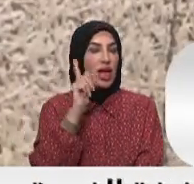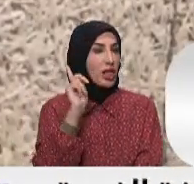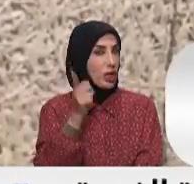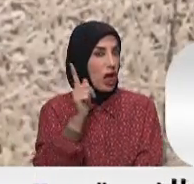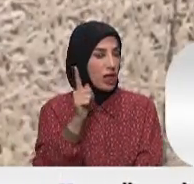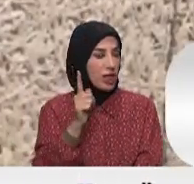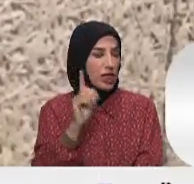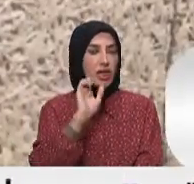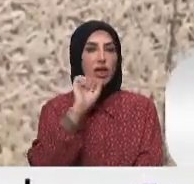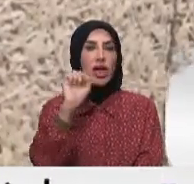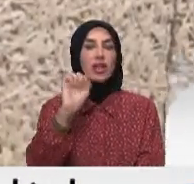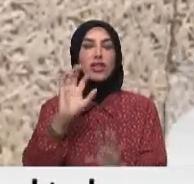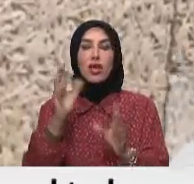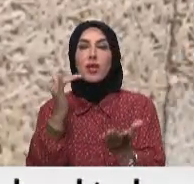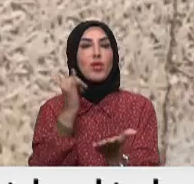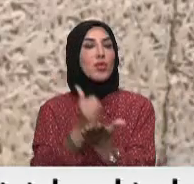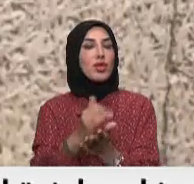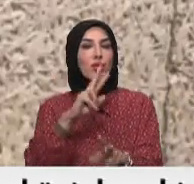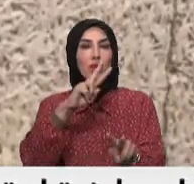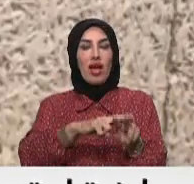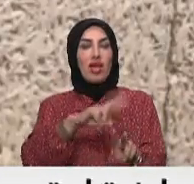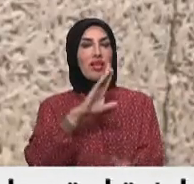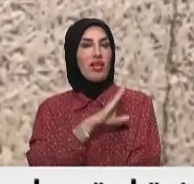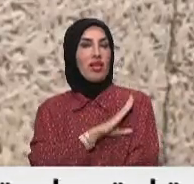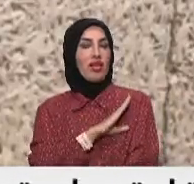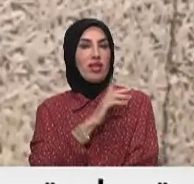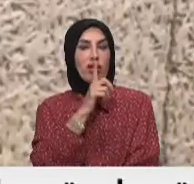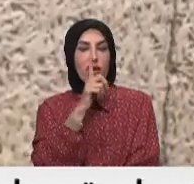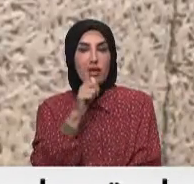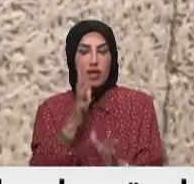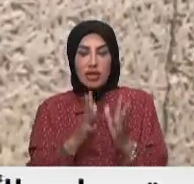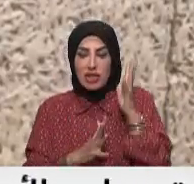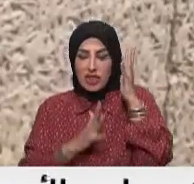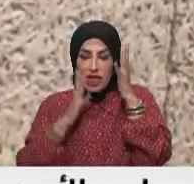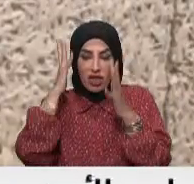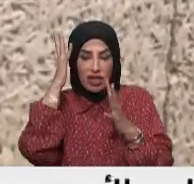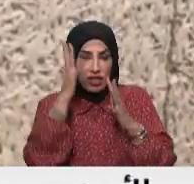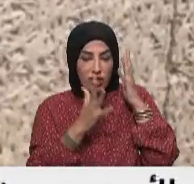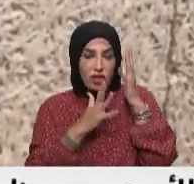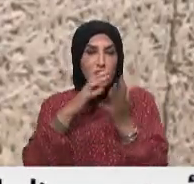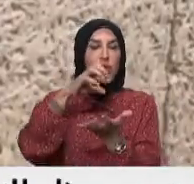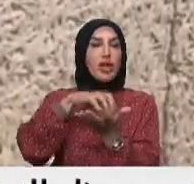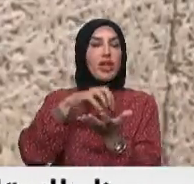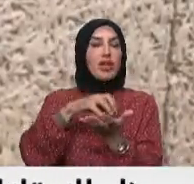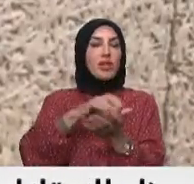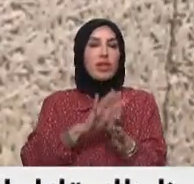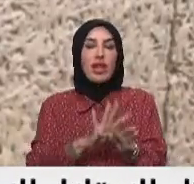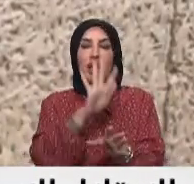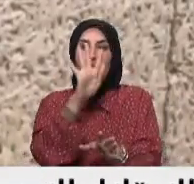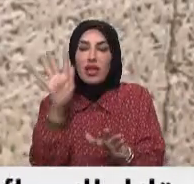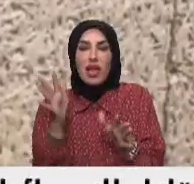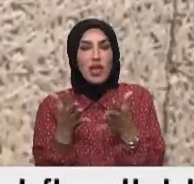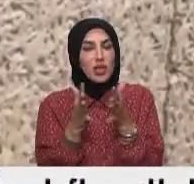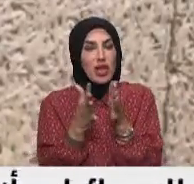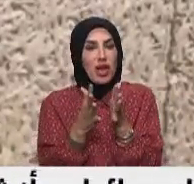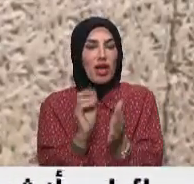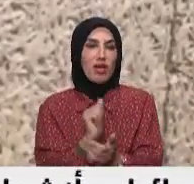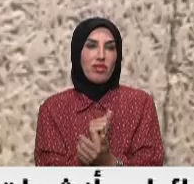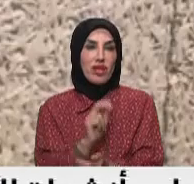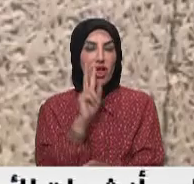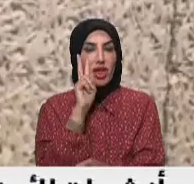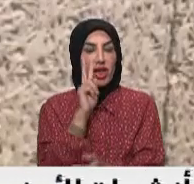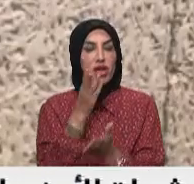من قبل جيش العدو أثارت هلع وبلبلة في المدينة، حيث بحسب الصورة التي